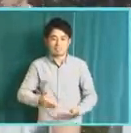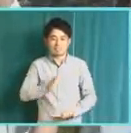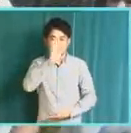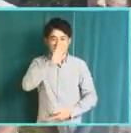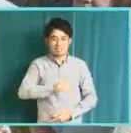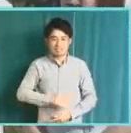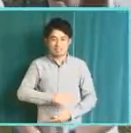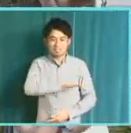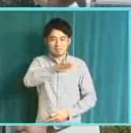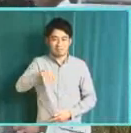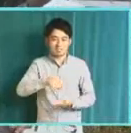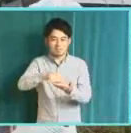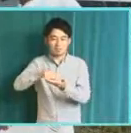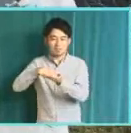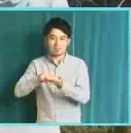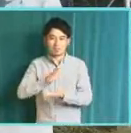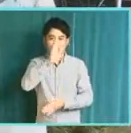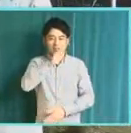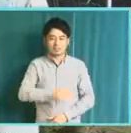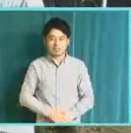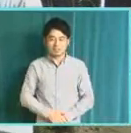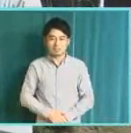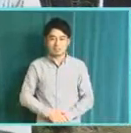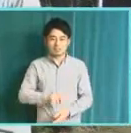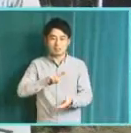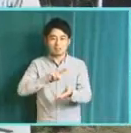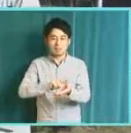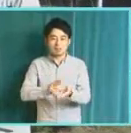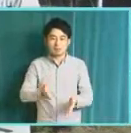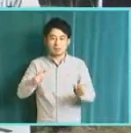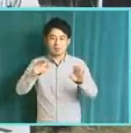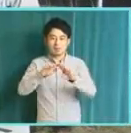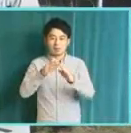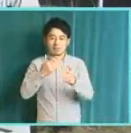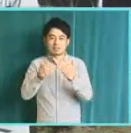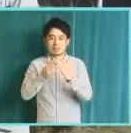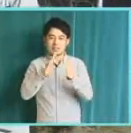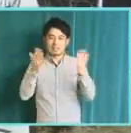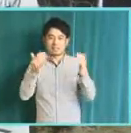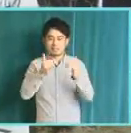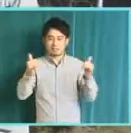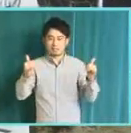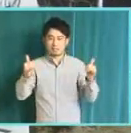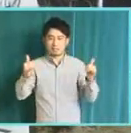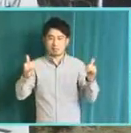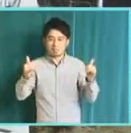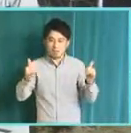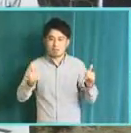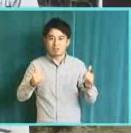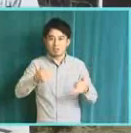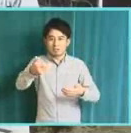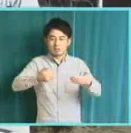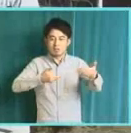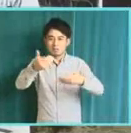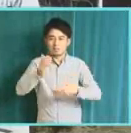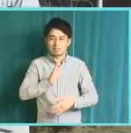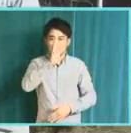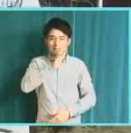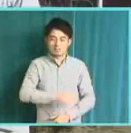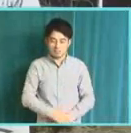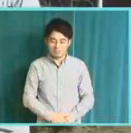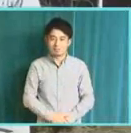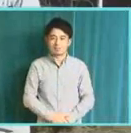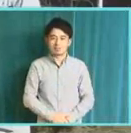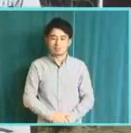っています。また病院で働いた経験がなくて不安だという方も経験も受け付けてございますので、ぜひお問い合わせ